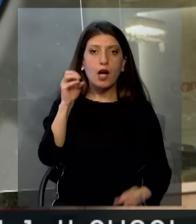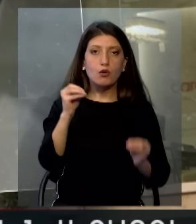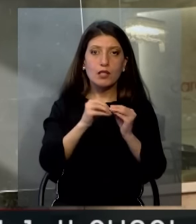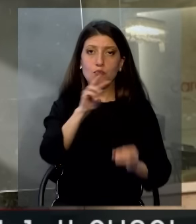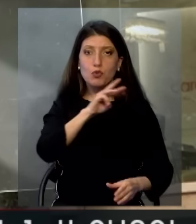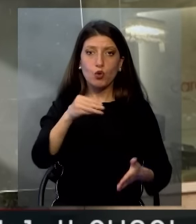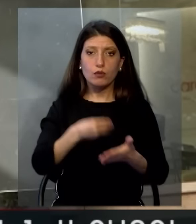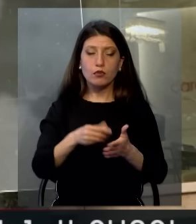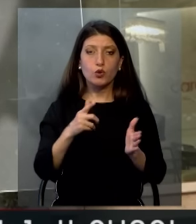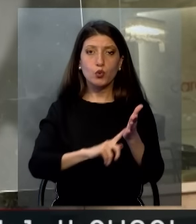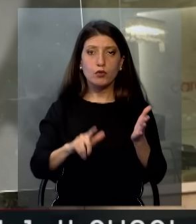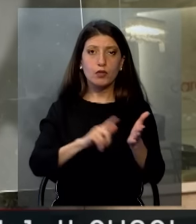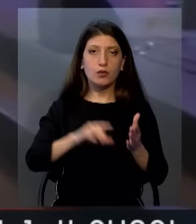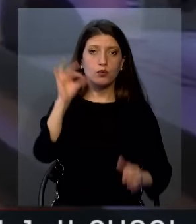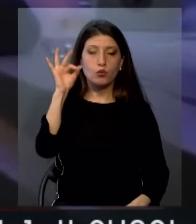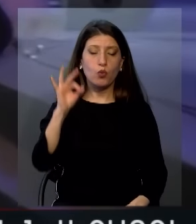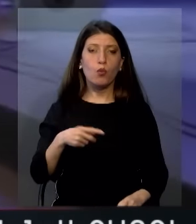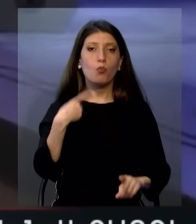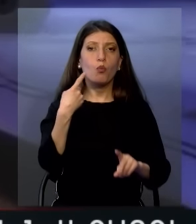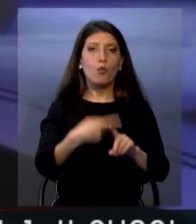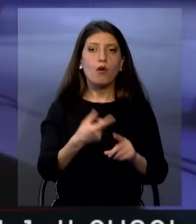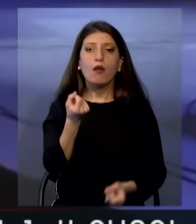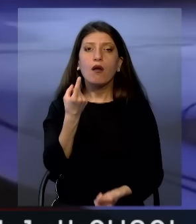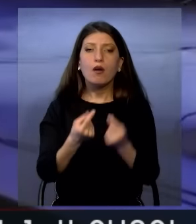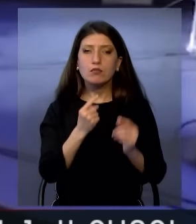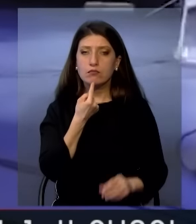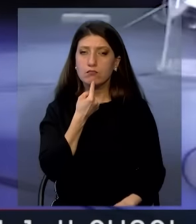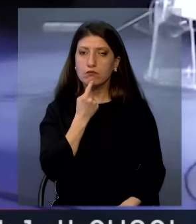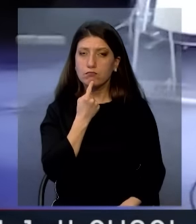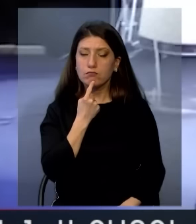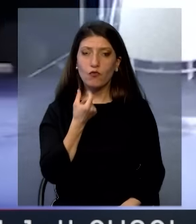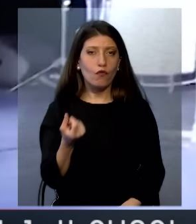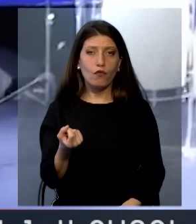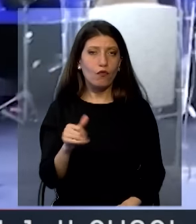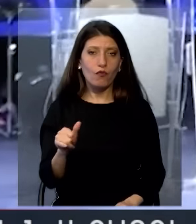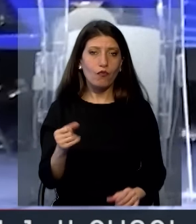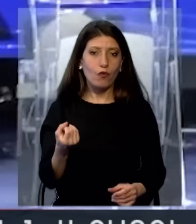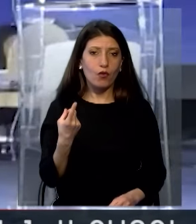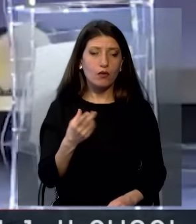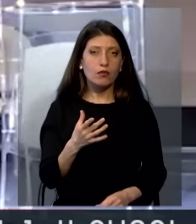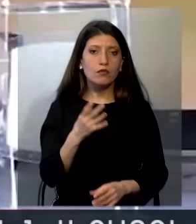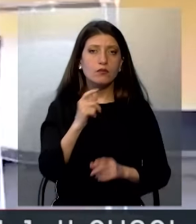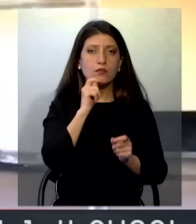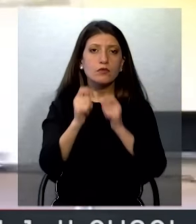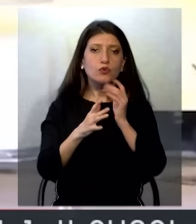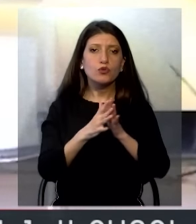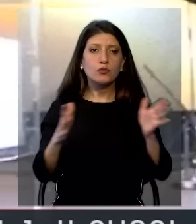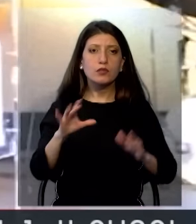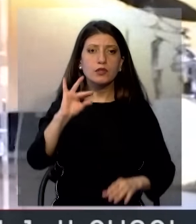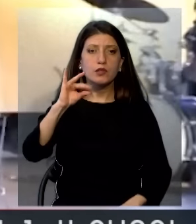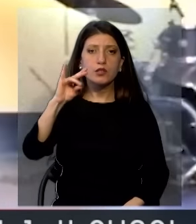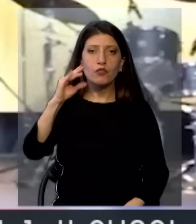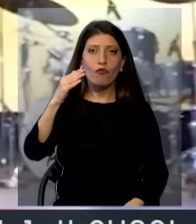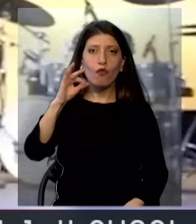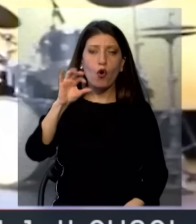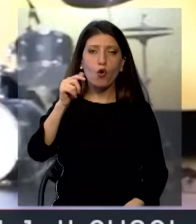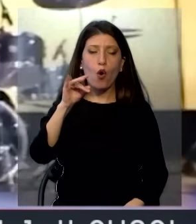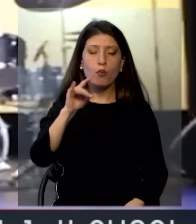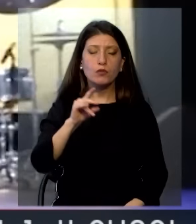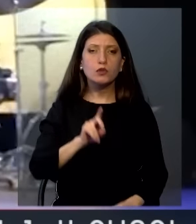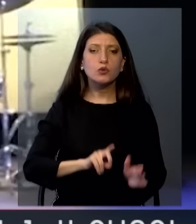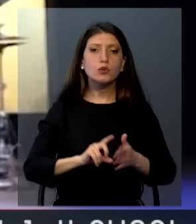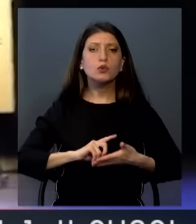դրամի 70%-ն է։ Գումարների ծագումը կասկածելի է։ Նվիրատուներից շատերը Ինֆոկոմի հետ զրույցում սկզբում զարմացել